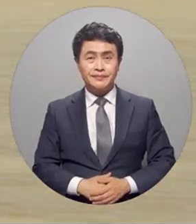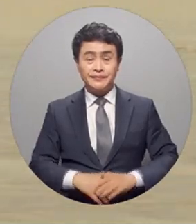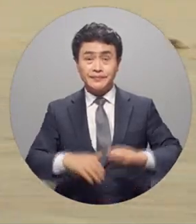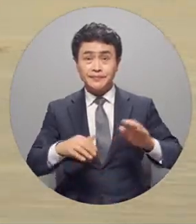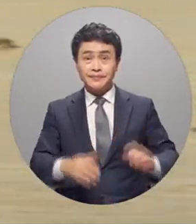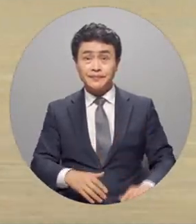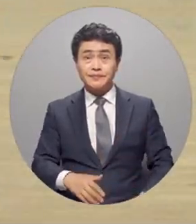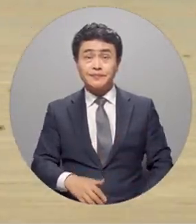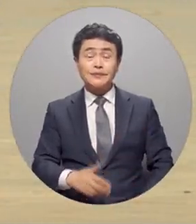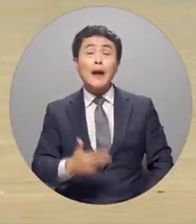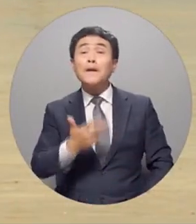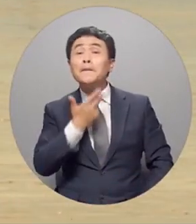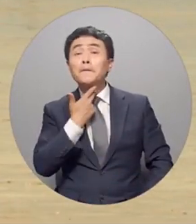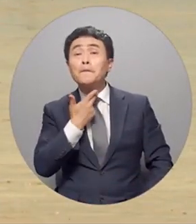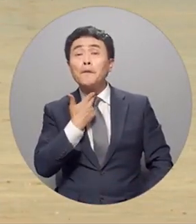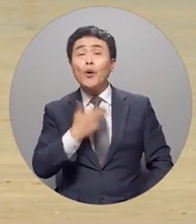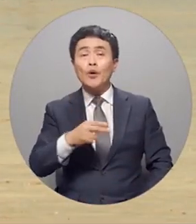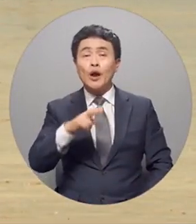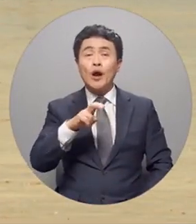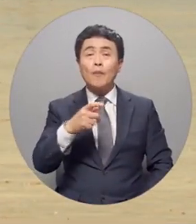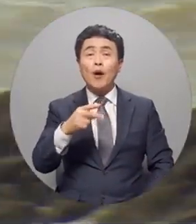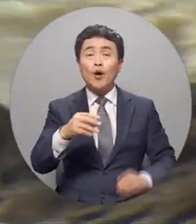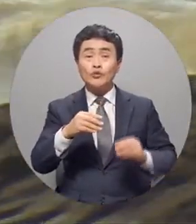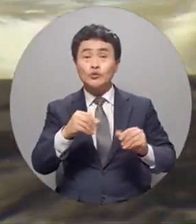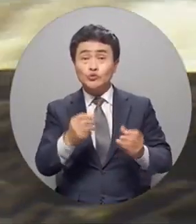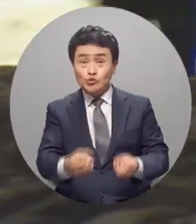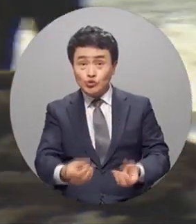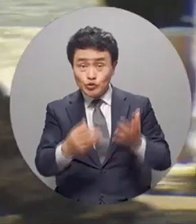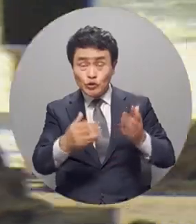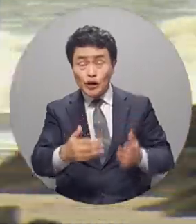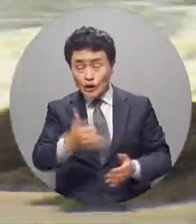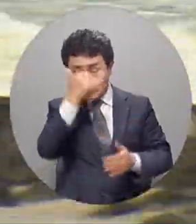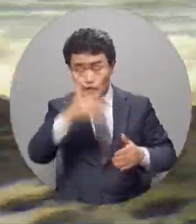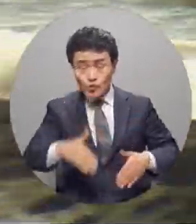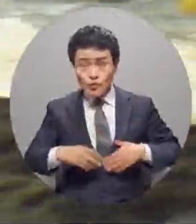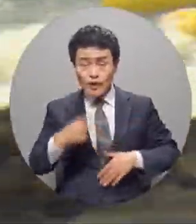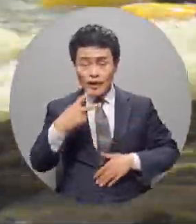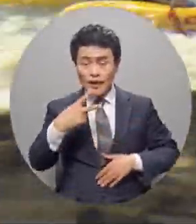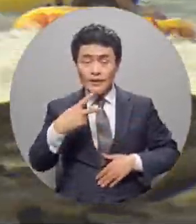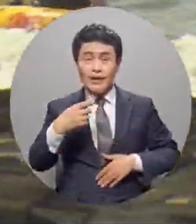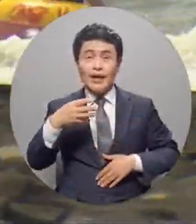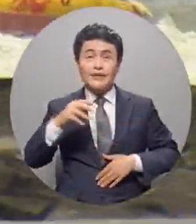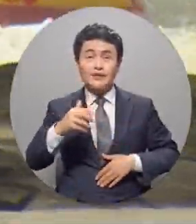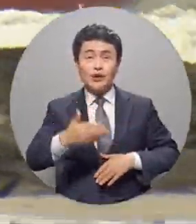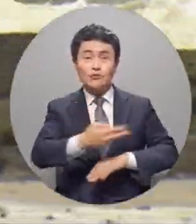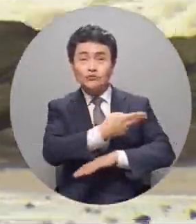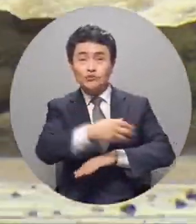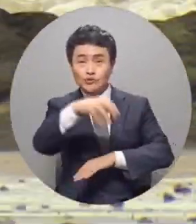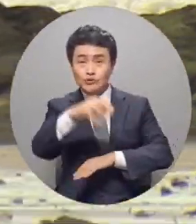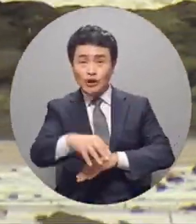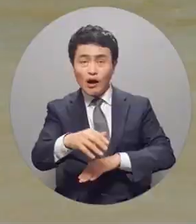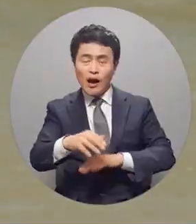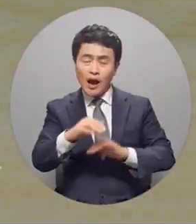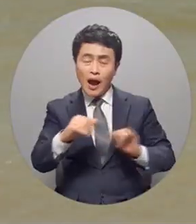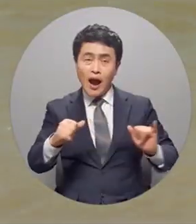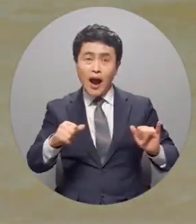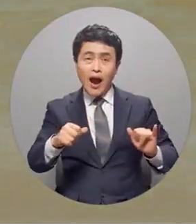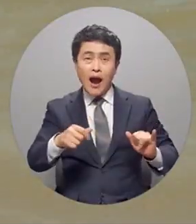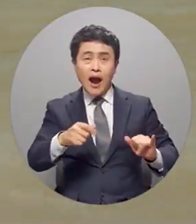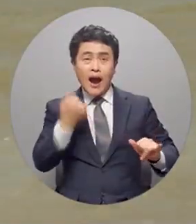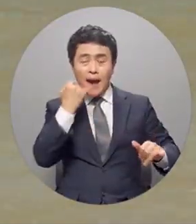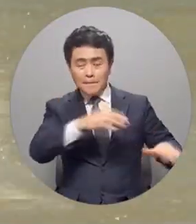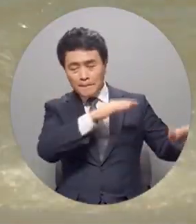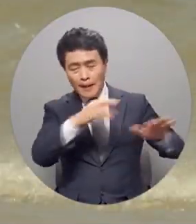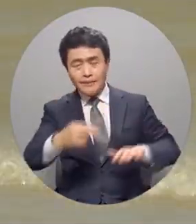보령 머드축제가 열리고 있는 충남 대천해수욕장. 피서객들이 습한 더위를 피해 바다로 몸을 던집니다. 튜브에